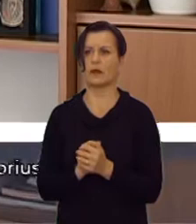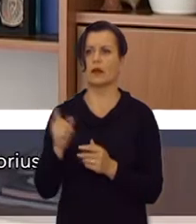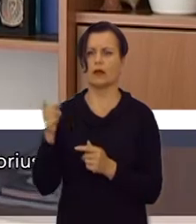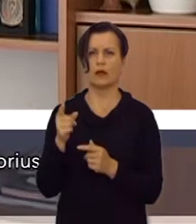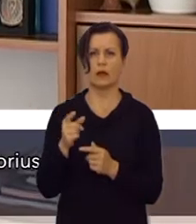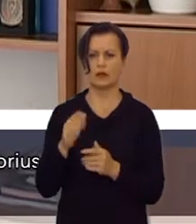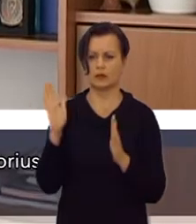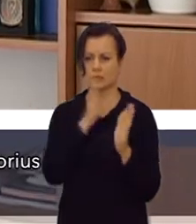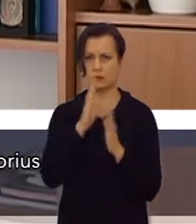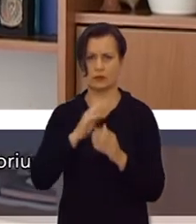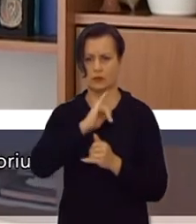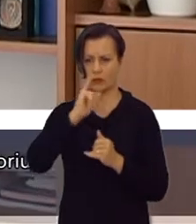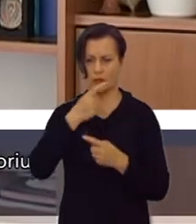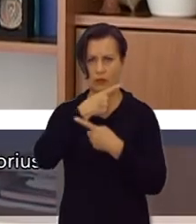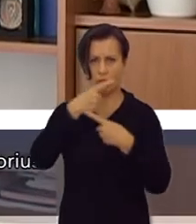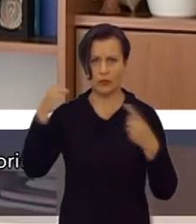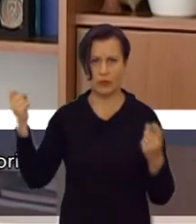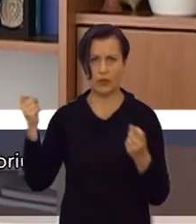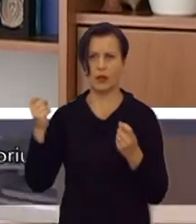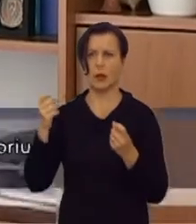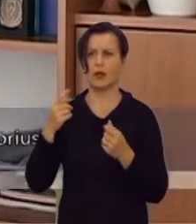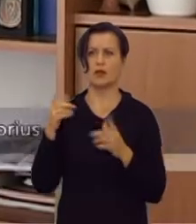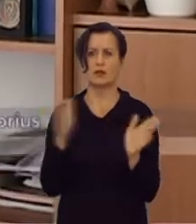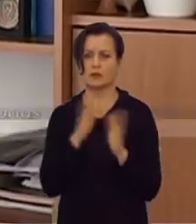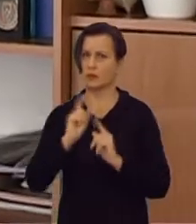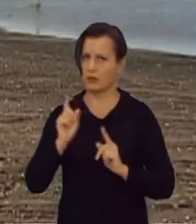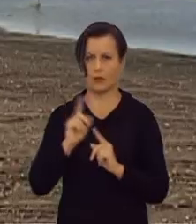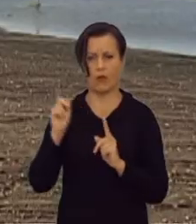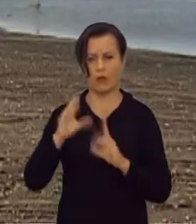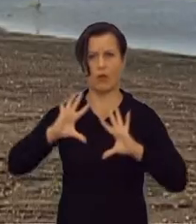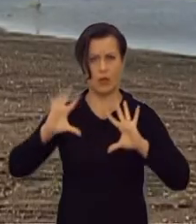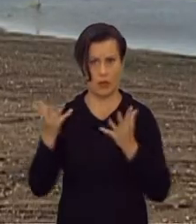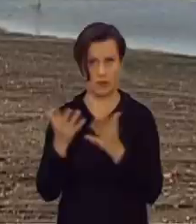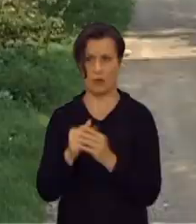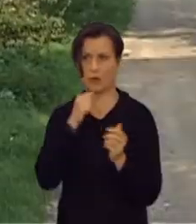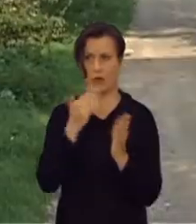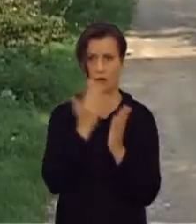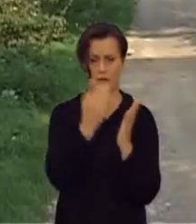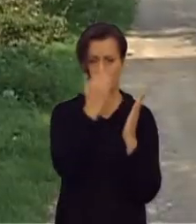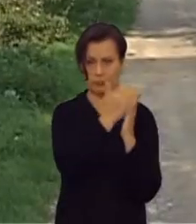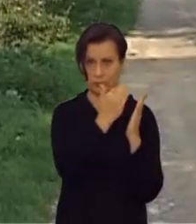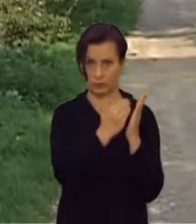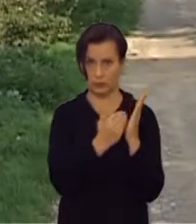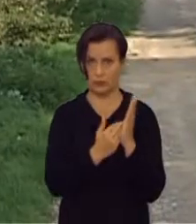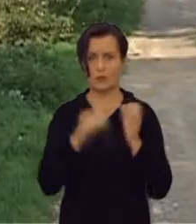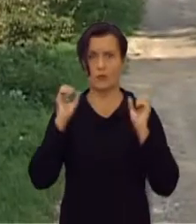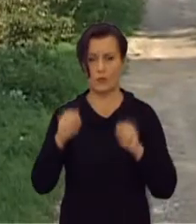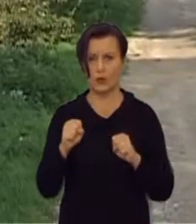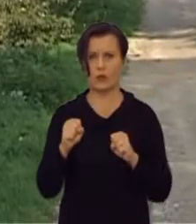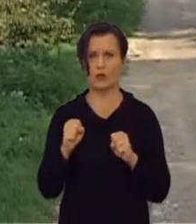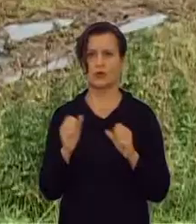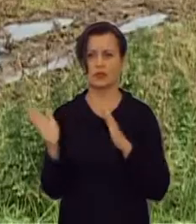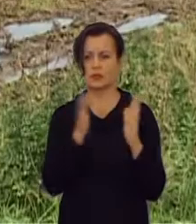tikrųjų paskelbė ne ekstremalią situaciją, bet ekstremalų įvykį. Pagal tam tikrus nustatytus kriterijus gali būti